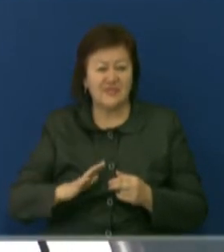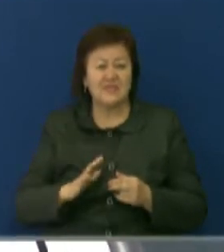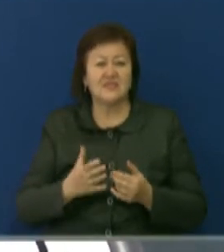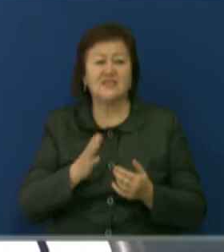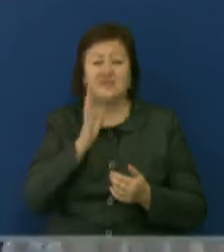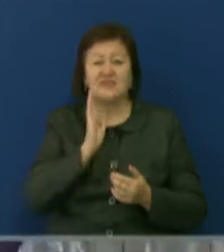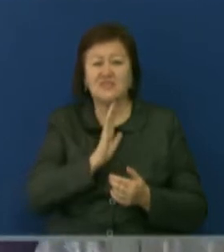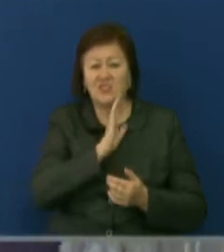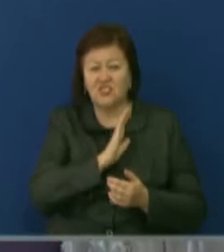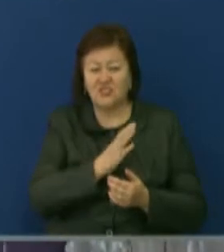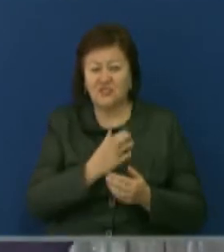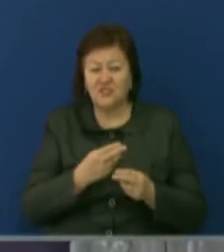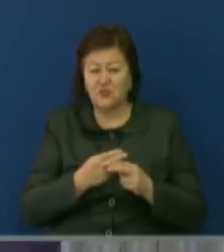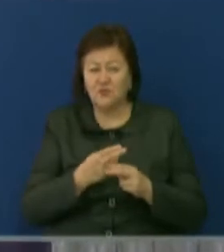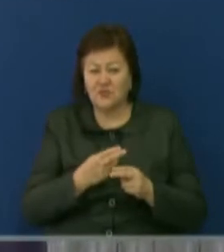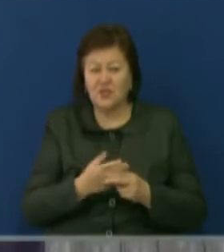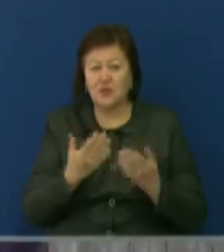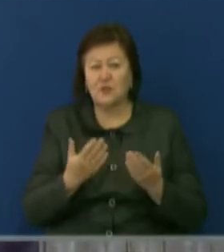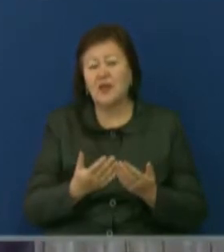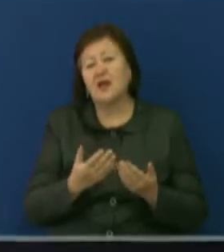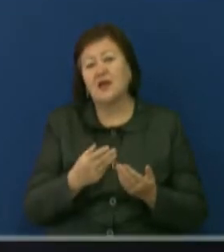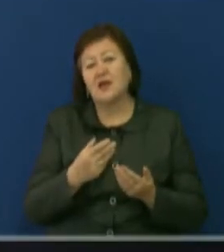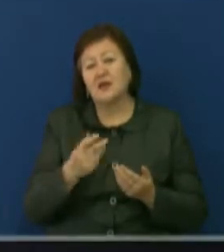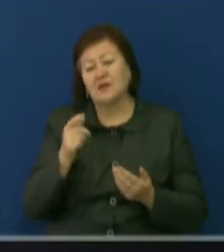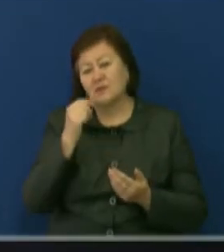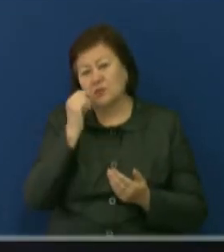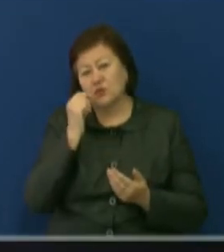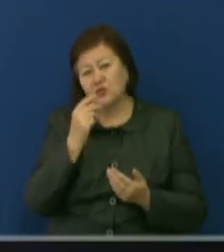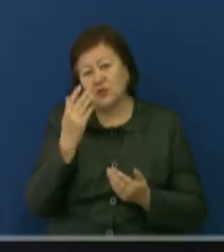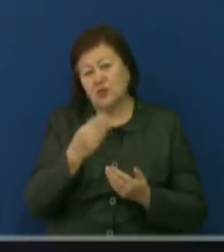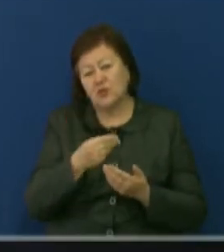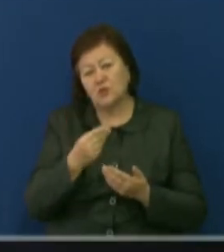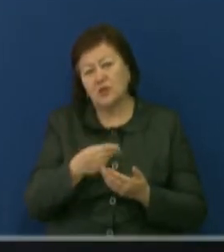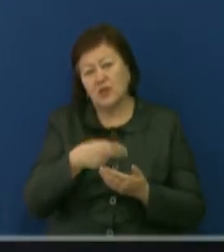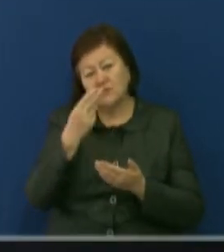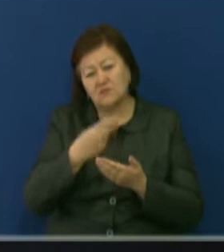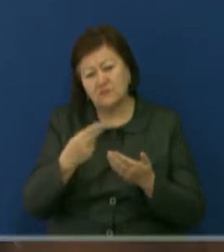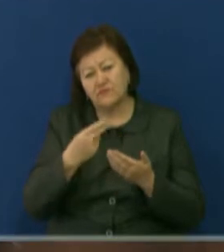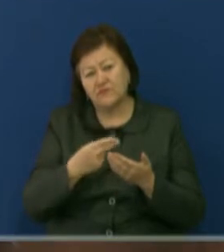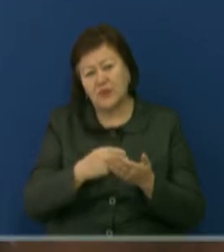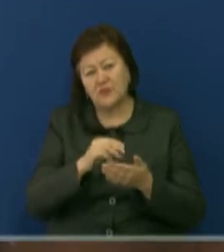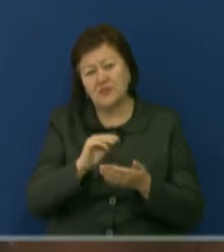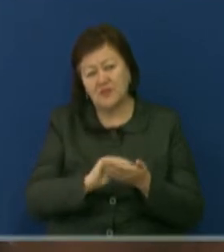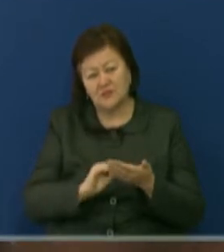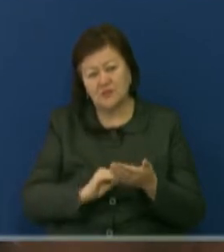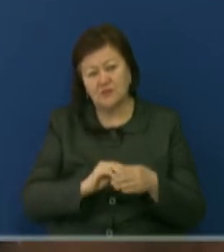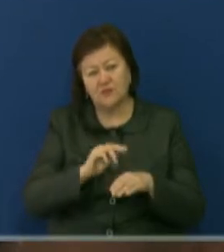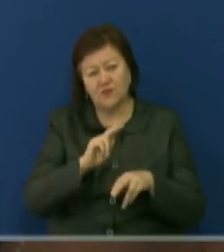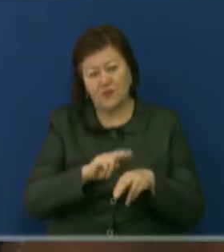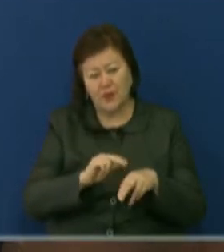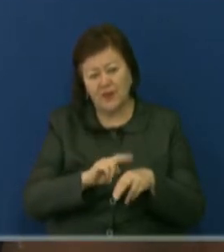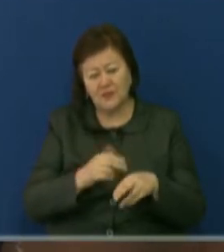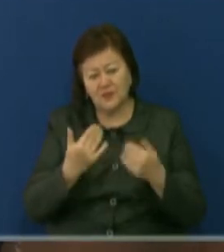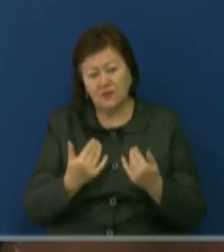барысында полиция қызметкерлері есепте тұрған адамдардың мекен жайларын аралады. Тәртіп сақшыларының мәліметінше ағымдағы